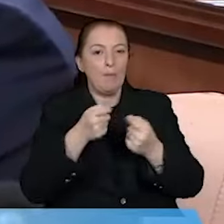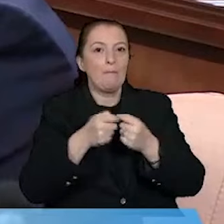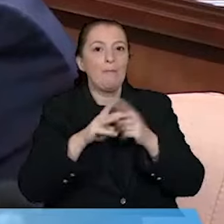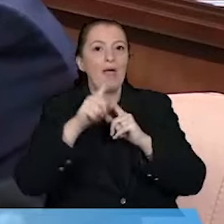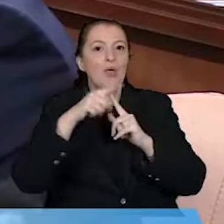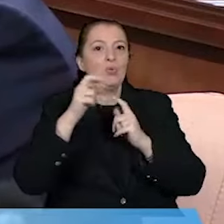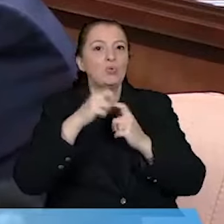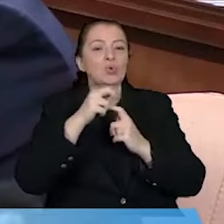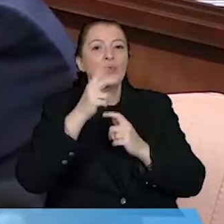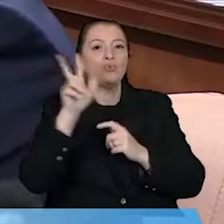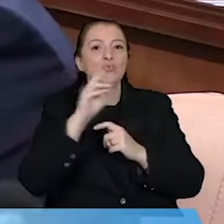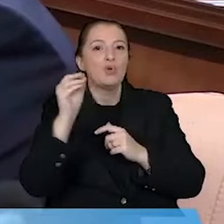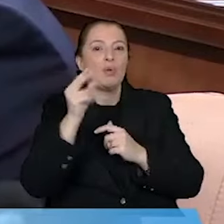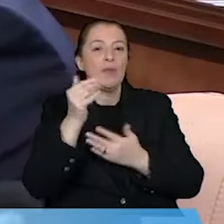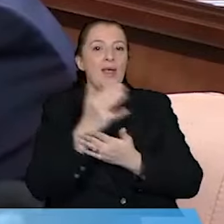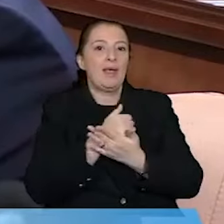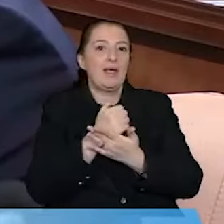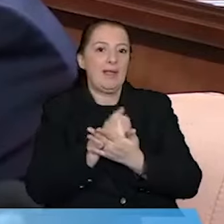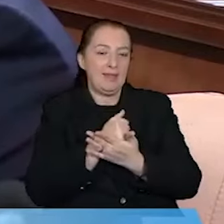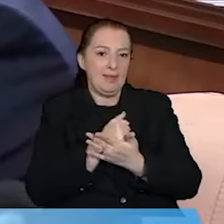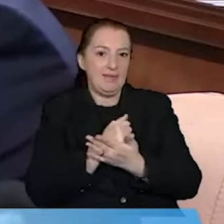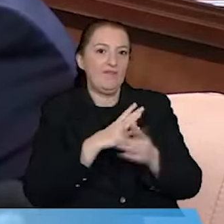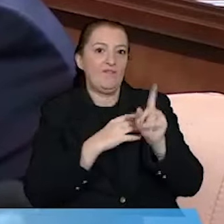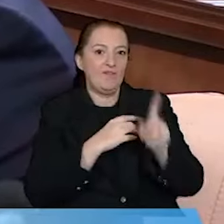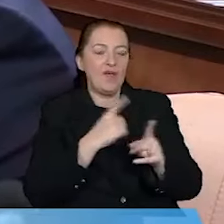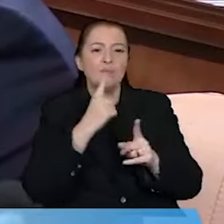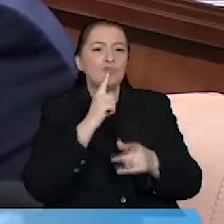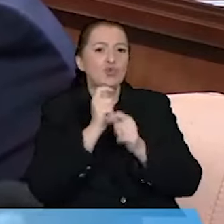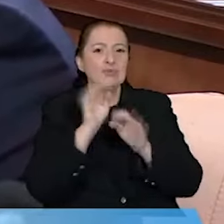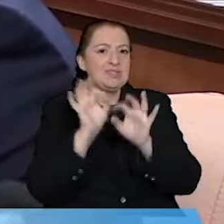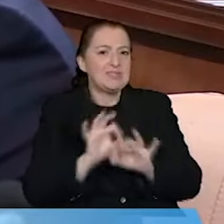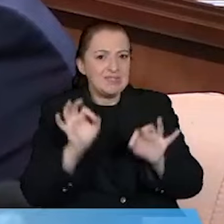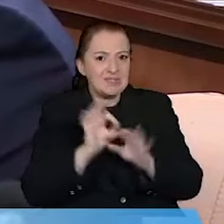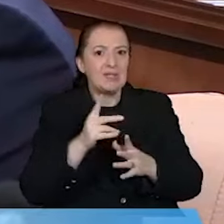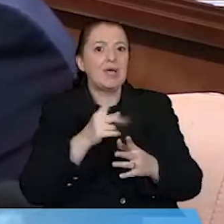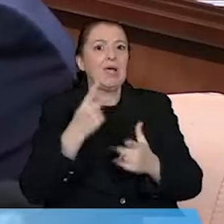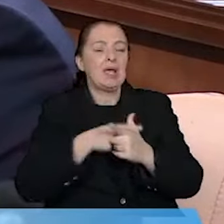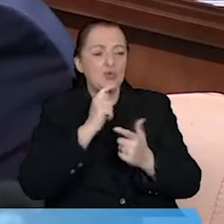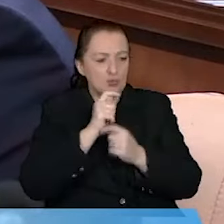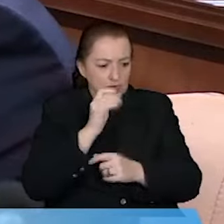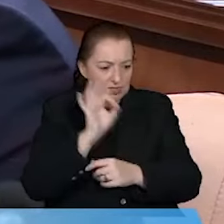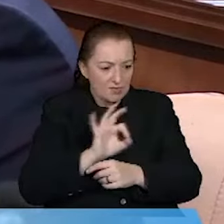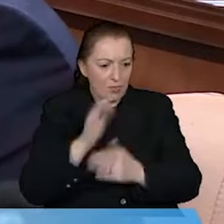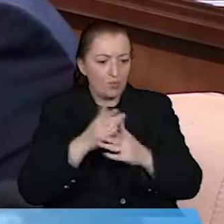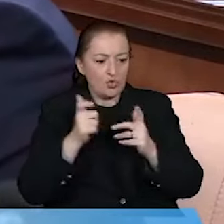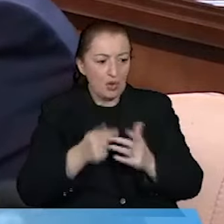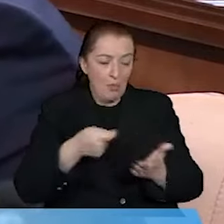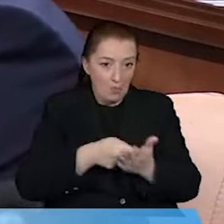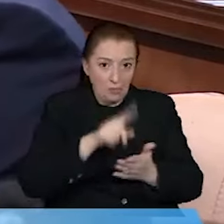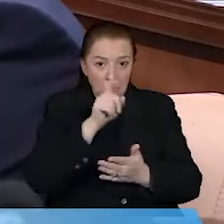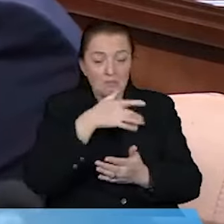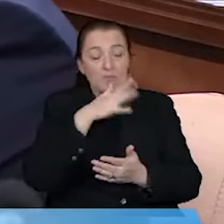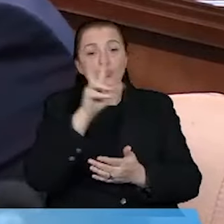milyon lira gelir elde etmiş. Bakın, hiçbir hukuki dayanak yok, hiçbir sözleşme yok, bir kira sözleşmesi yok, büyükşehire hiç para ödemiş mi bilmiyoruz.